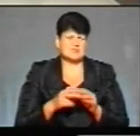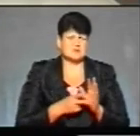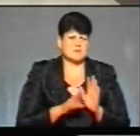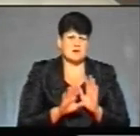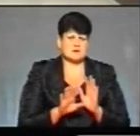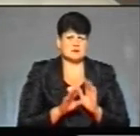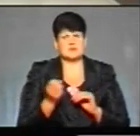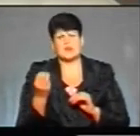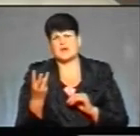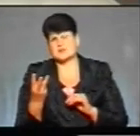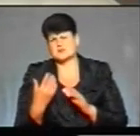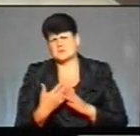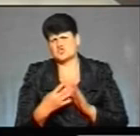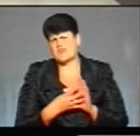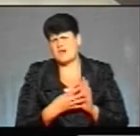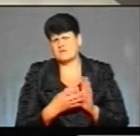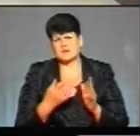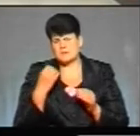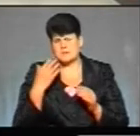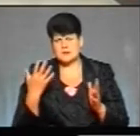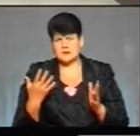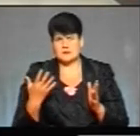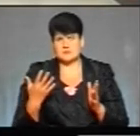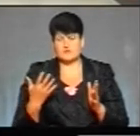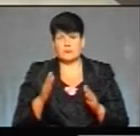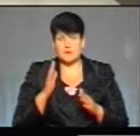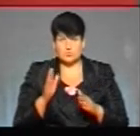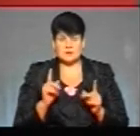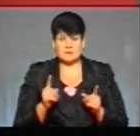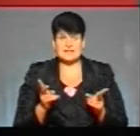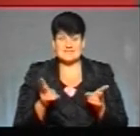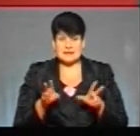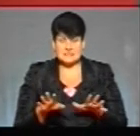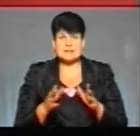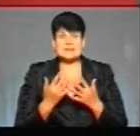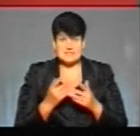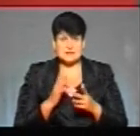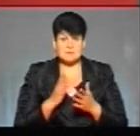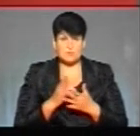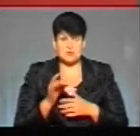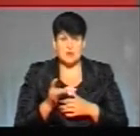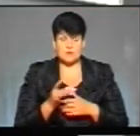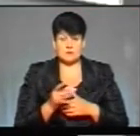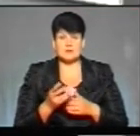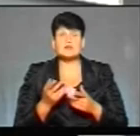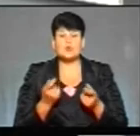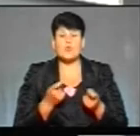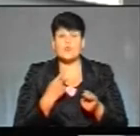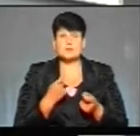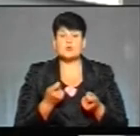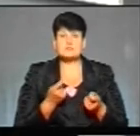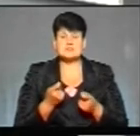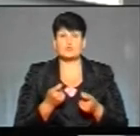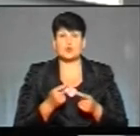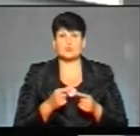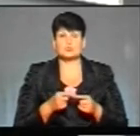там 13, по-моєму, чи 9. Я вже точно не пам'ятаю. Тобто в майбутньому їх має залишити стільки, скільки буде районів. Тобто, так? Якщо ми говоримо про адміністративну одиницю як район,